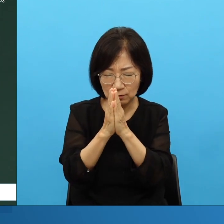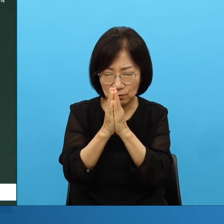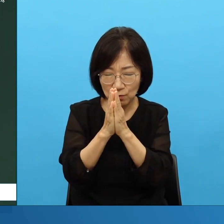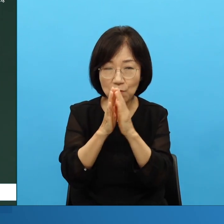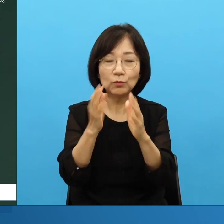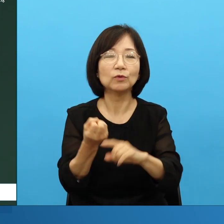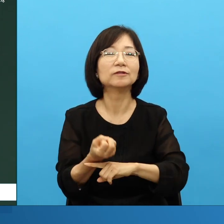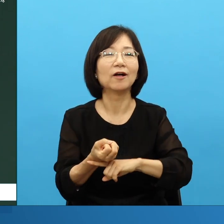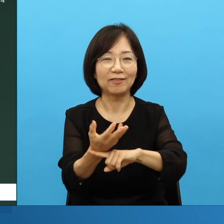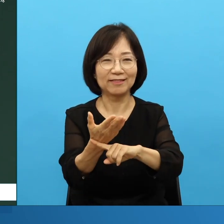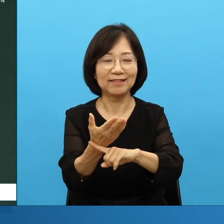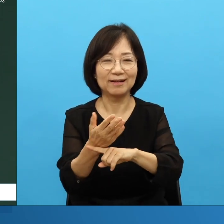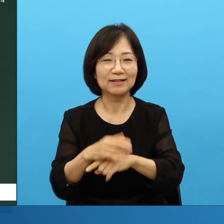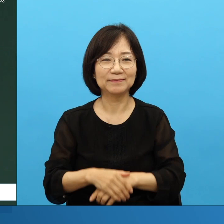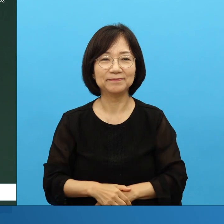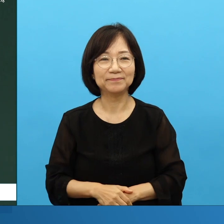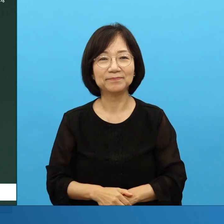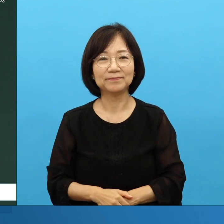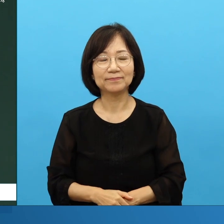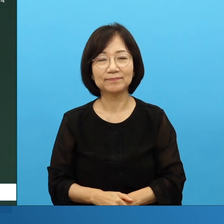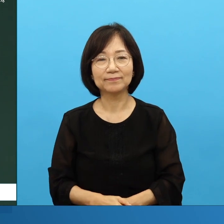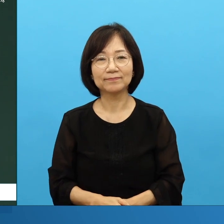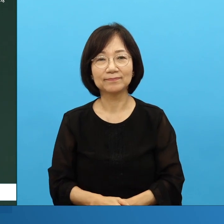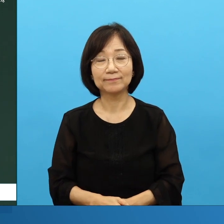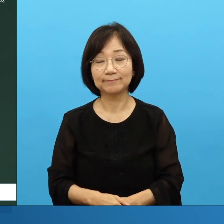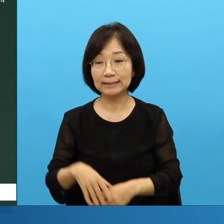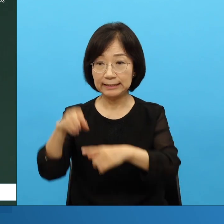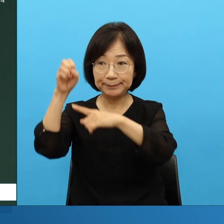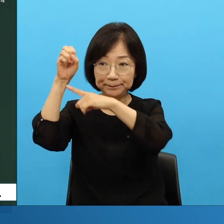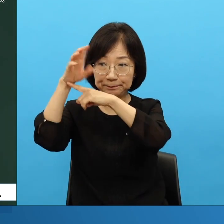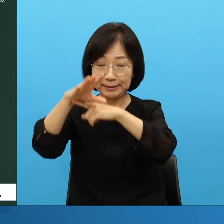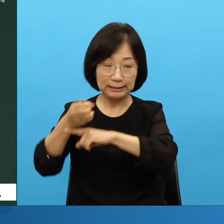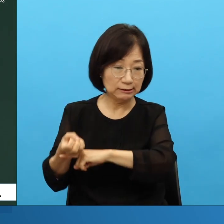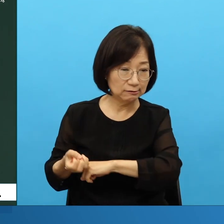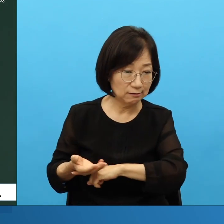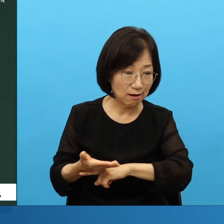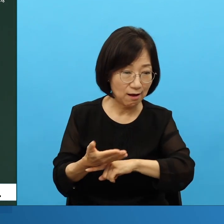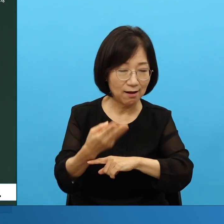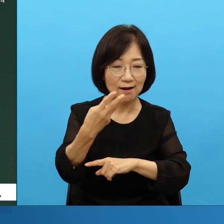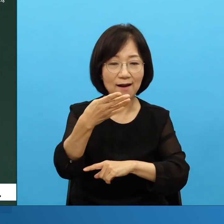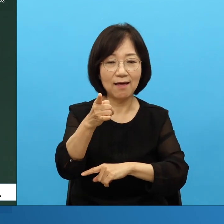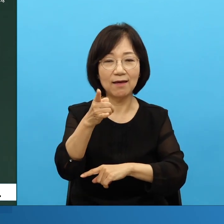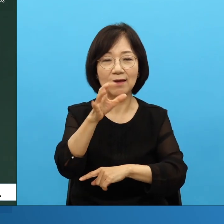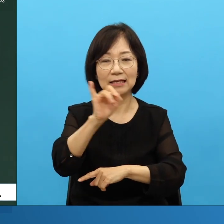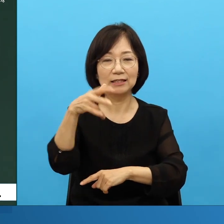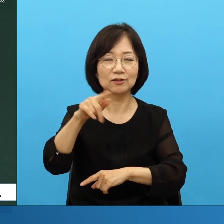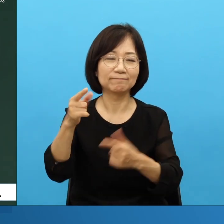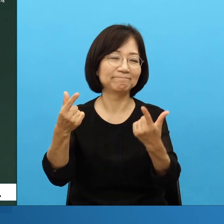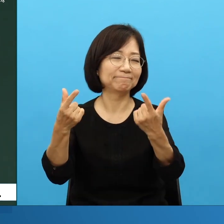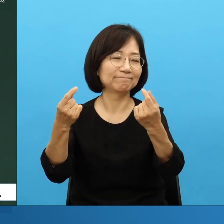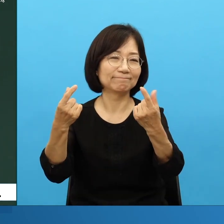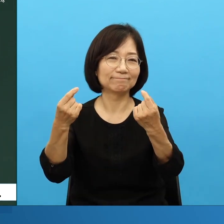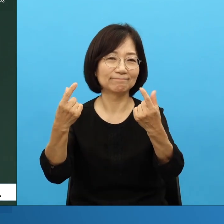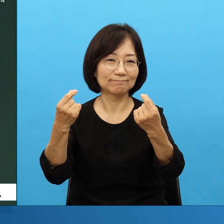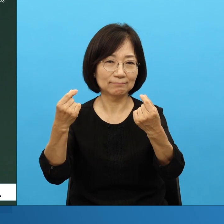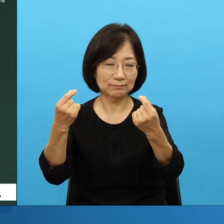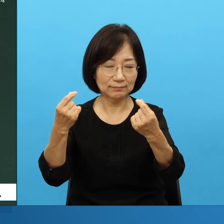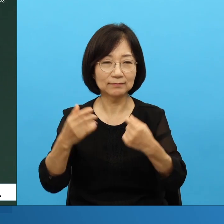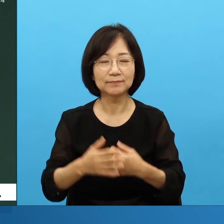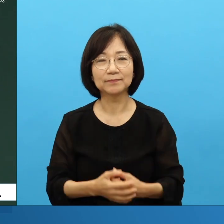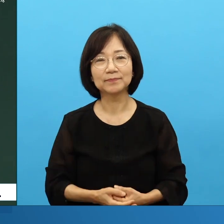완전히 이것은 빛을 전달하는 영적인 레이저입니다. 요거 하실 때 세밀하게 요